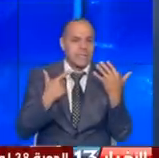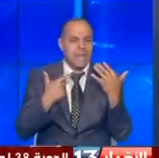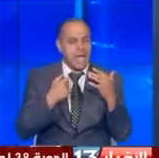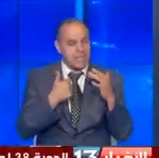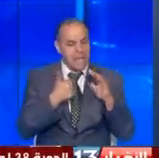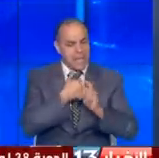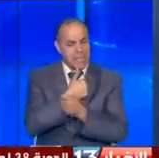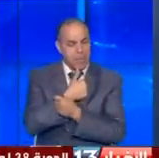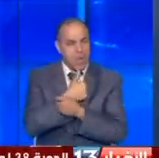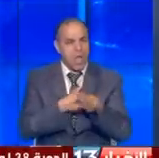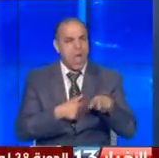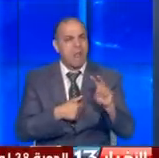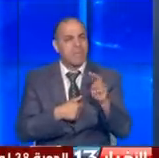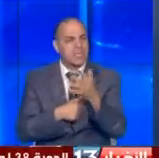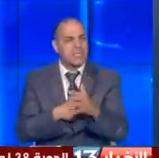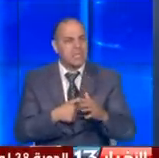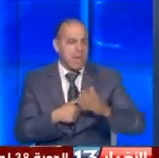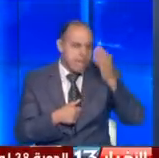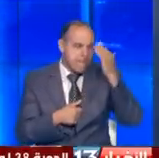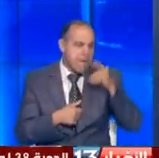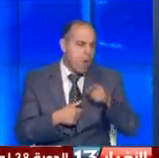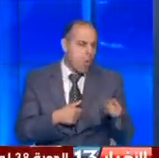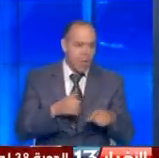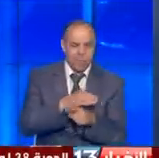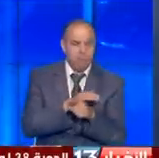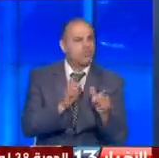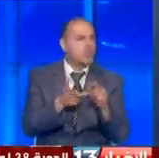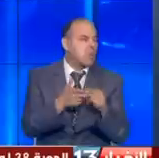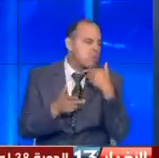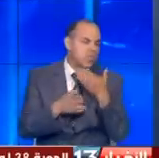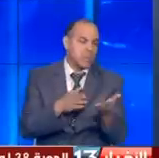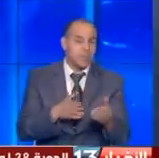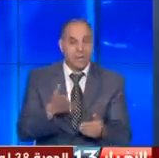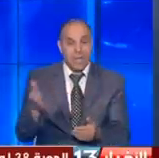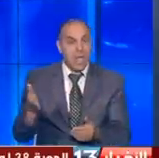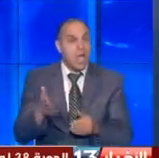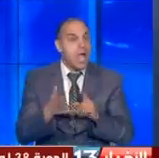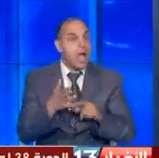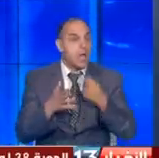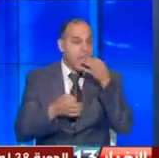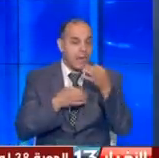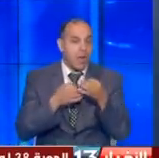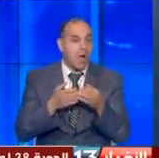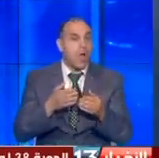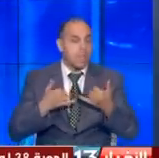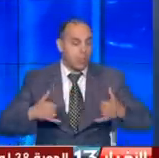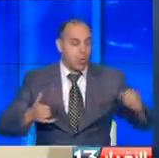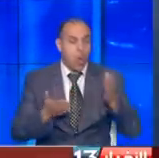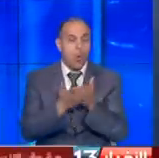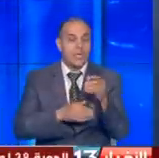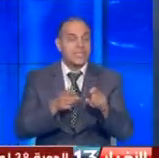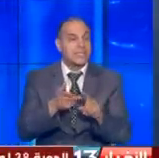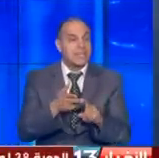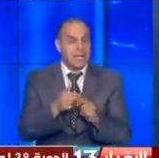6 أسابيع نحو 2000 طفل عن ذويهم من المهاجرين غير الشرعيين. وفي آخر كلمة له أمام مجلس حقوق